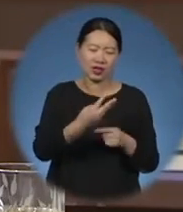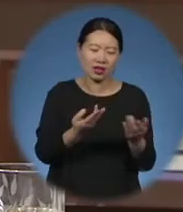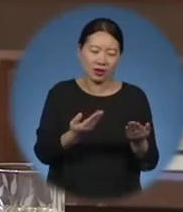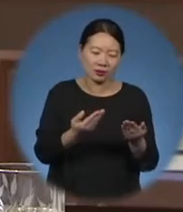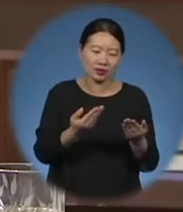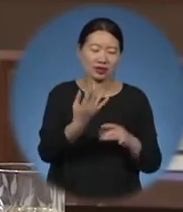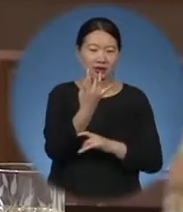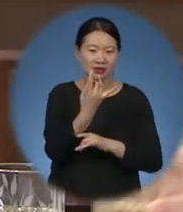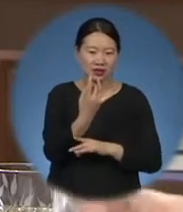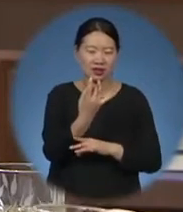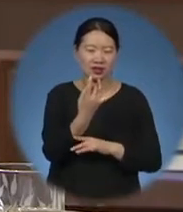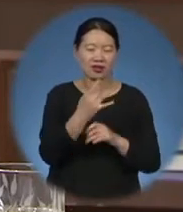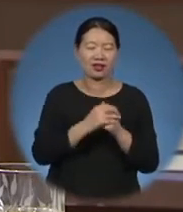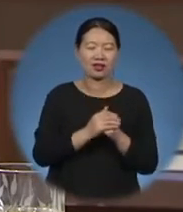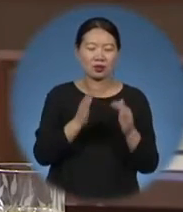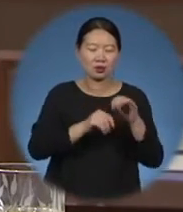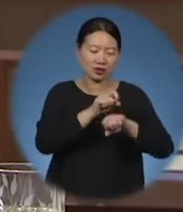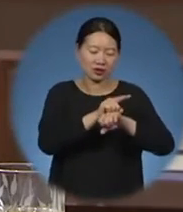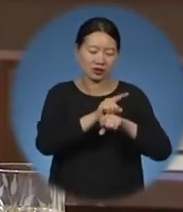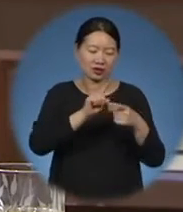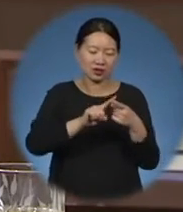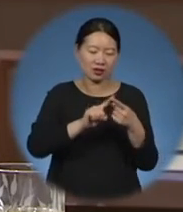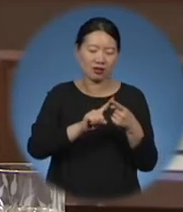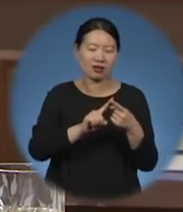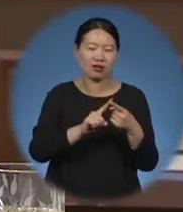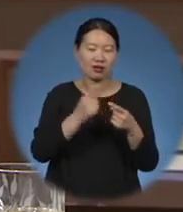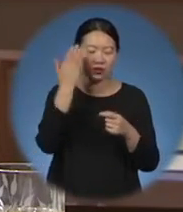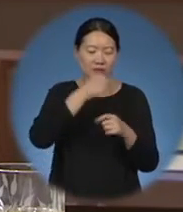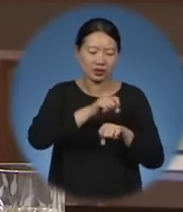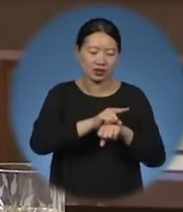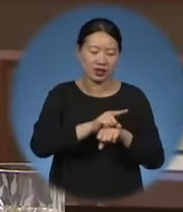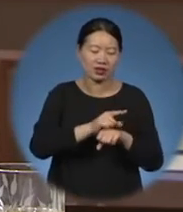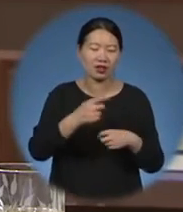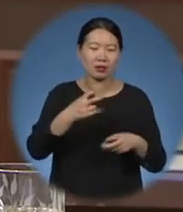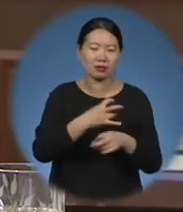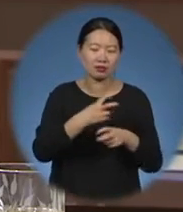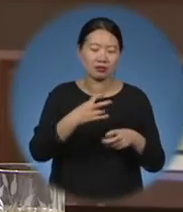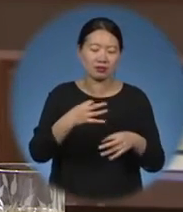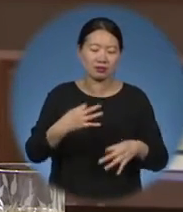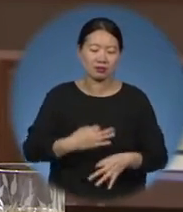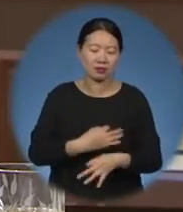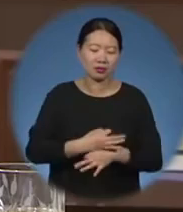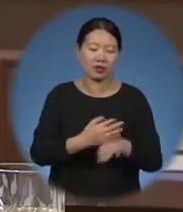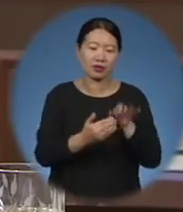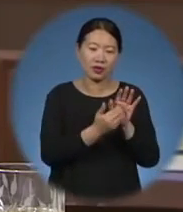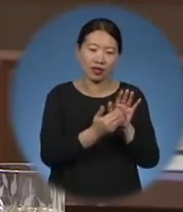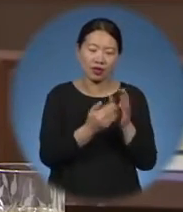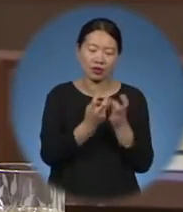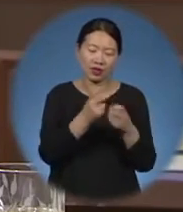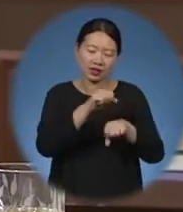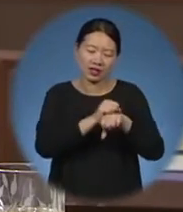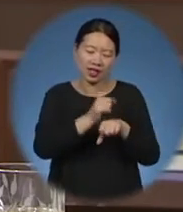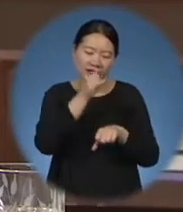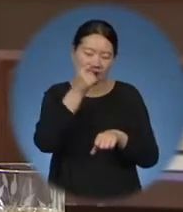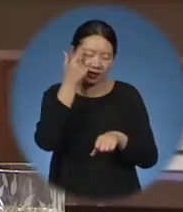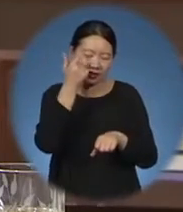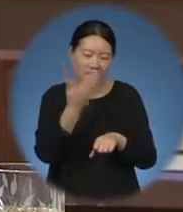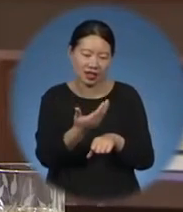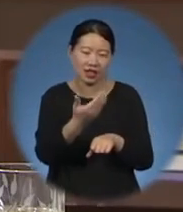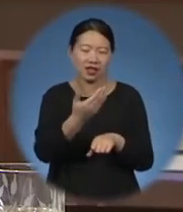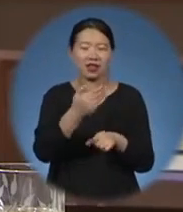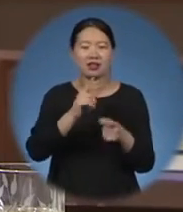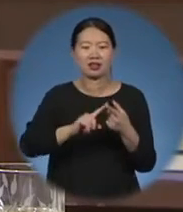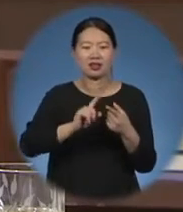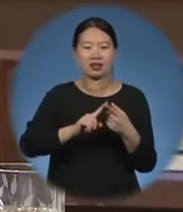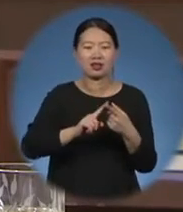기본적인 어떤 공정성, 투명성, 뭐 또 비리 차단, 뭐 이것을 어떻게 잘 해낼 것인가라는 또